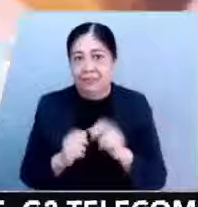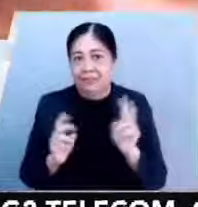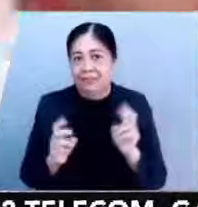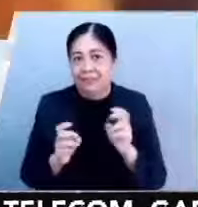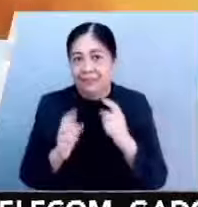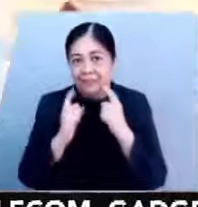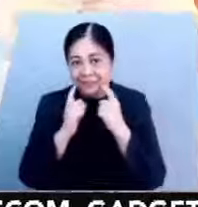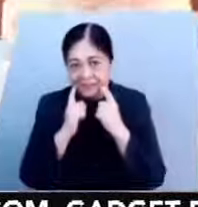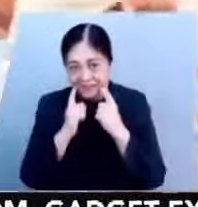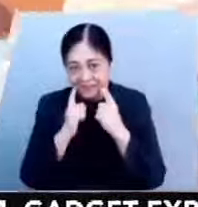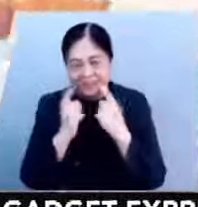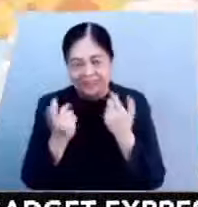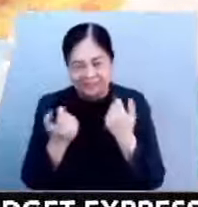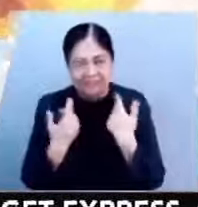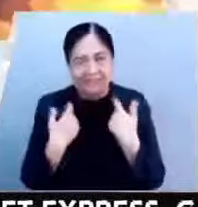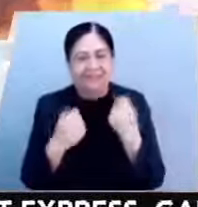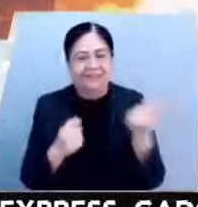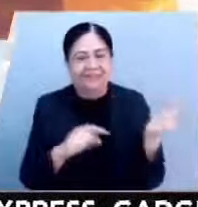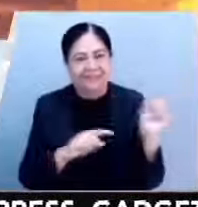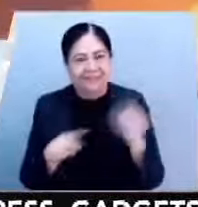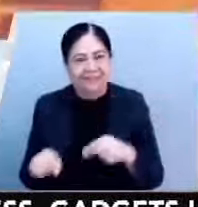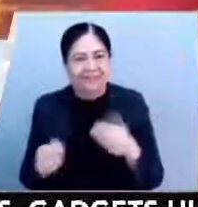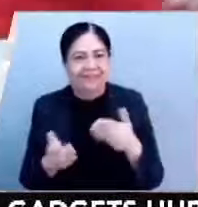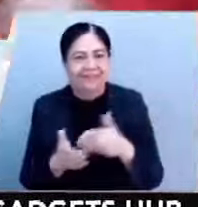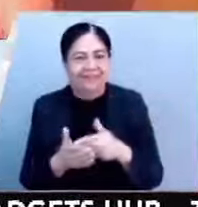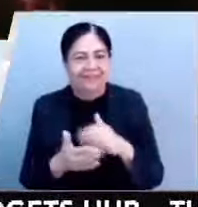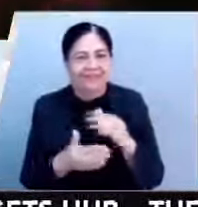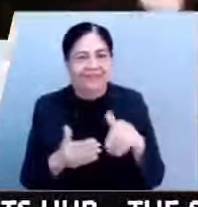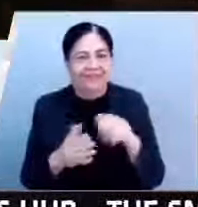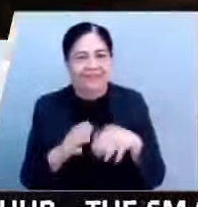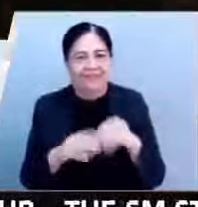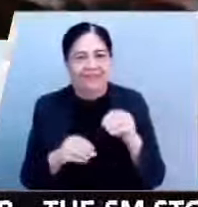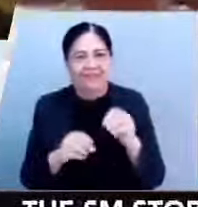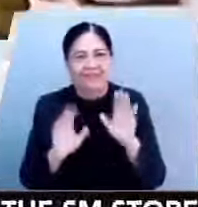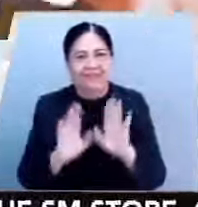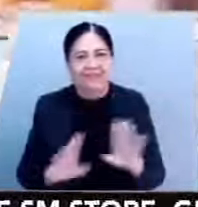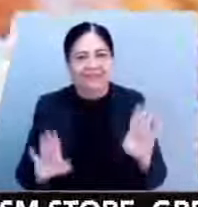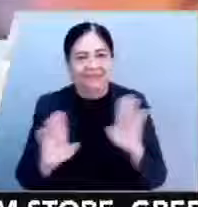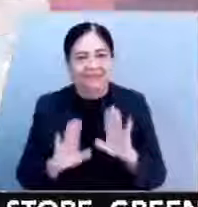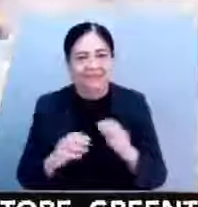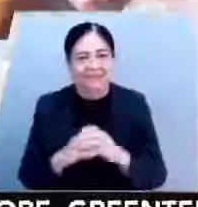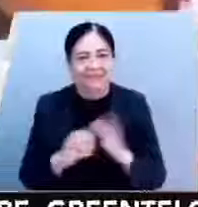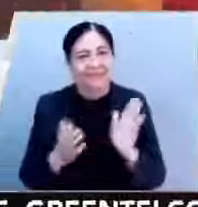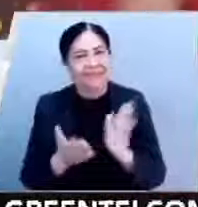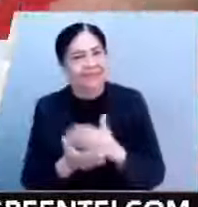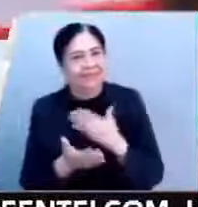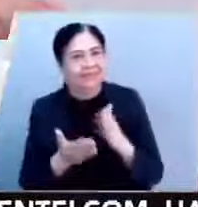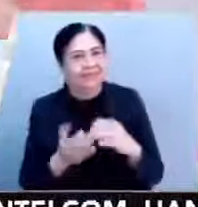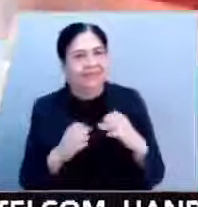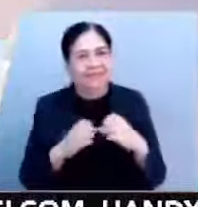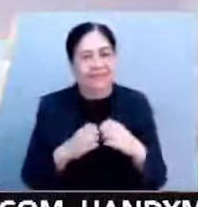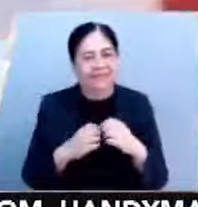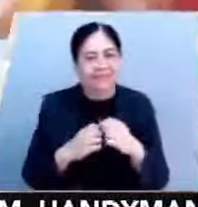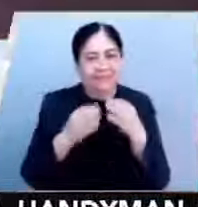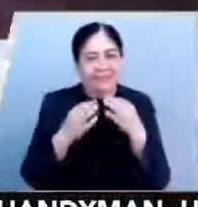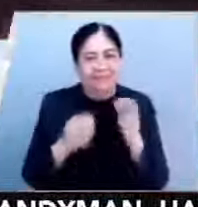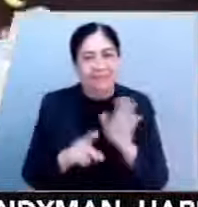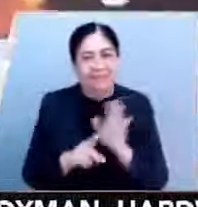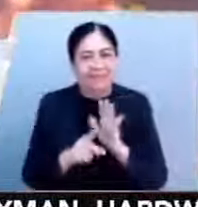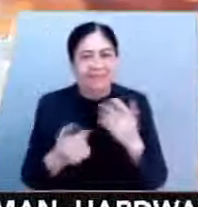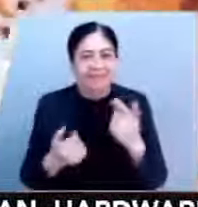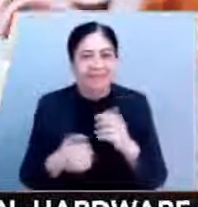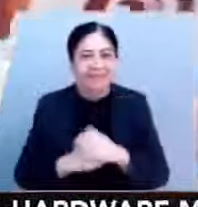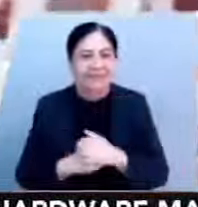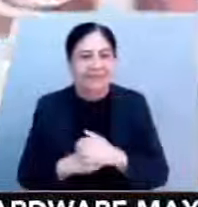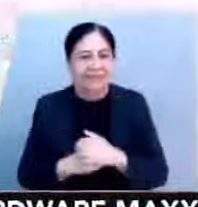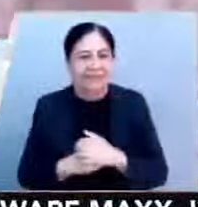muling tumapak ang kapuso hunk sa All Out Sunday stage. Hinaranan ni Tom ang mga kapuso sa hit song ni Jason Derulo na